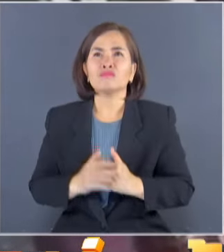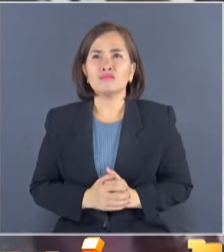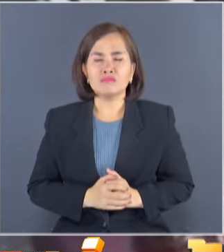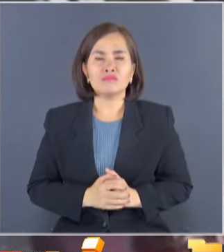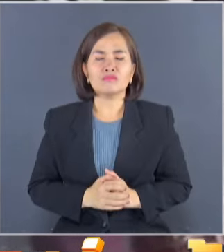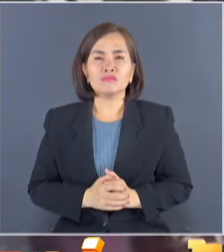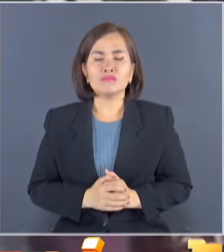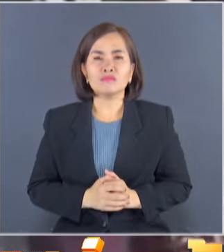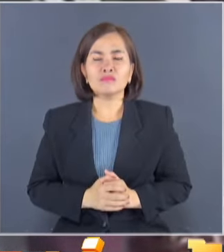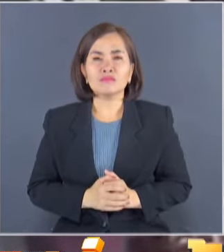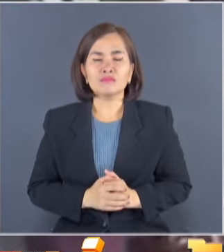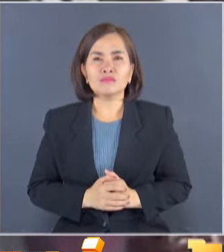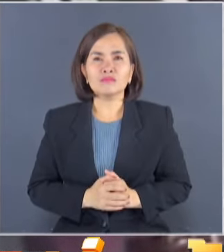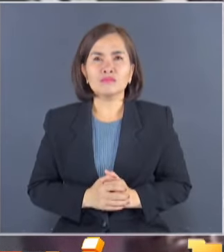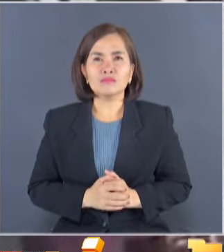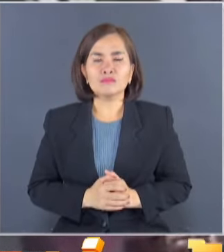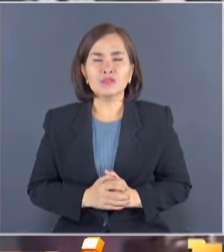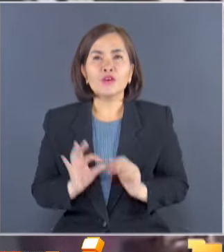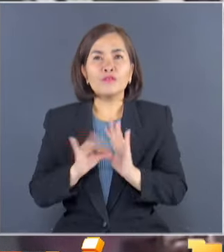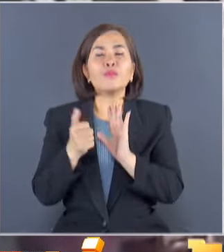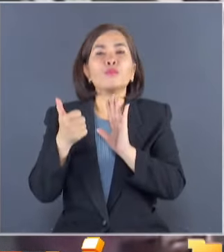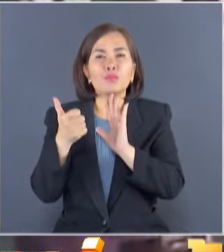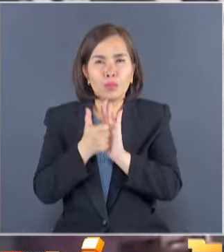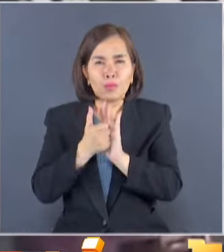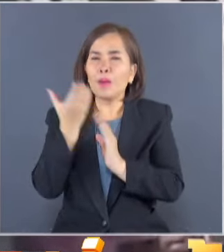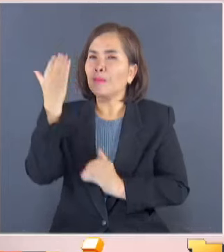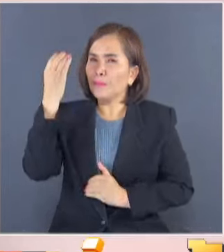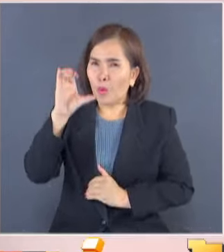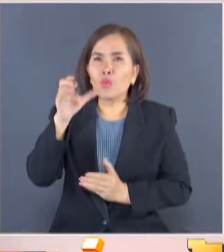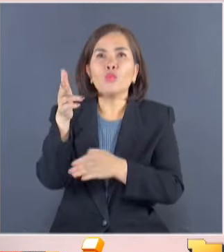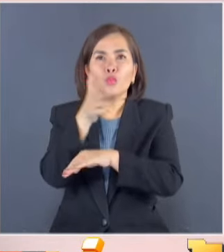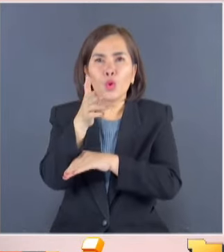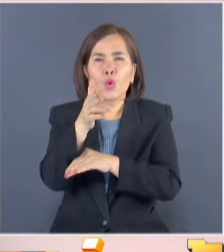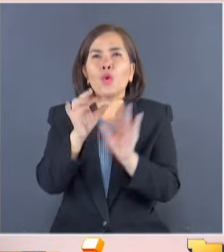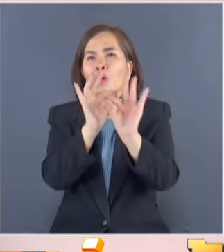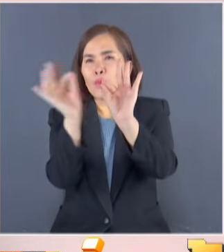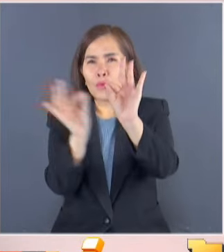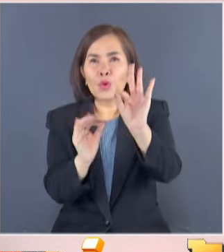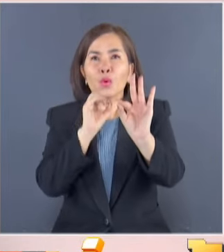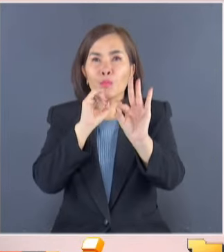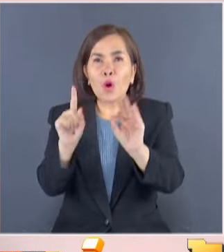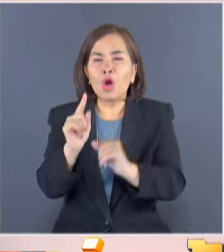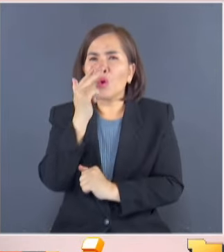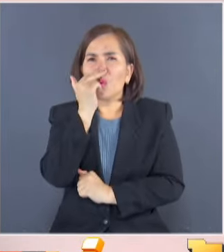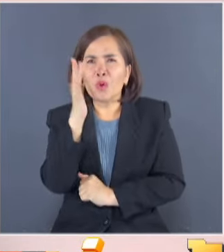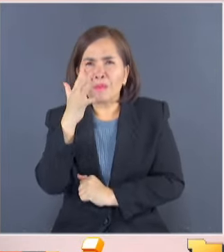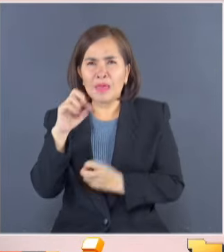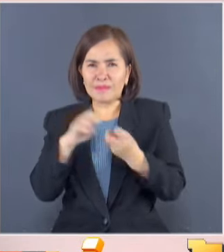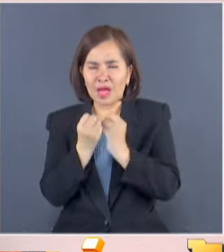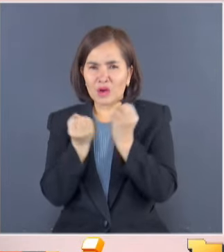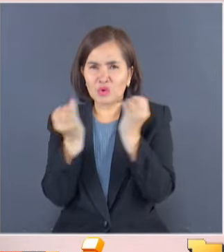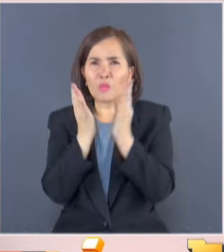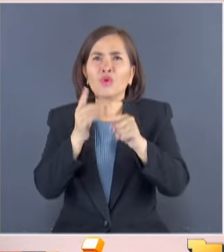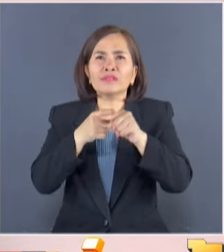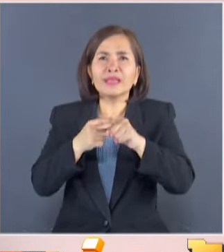ายหนุ่มกระเด็นไปไกลเหตุการณ์นี้เพจเจ๊มอยวีนิวโพสต์เอาไว้พร้อมกับระบุว่าความประมาททำให้ผู้อื่นบาดเจ็บ